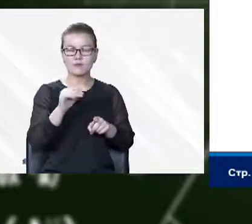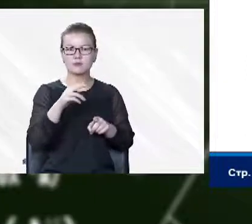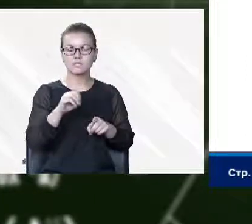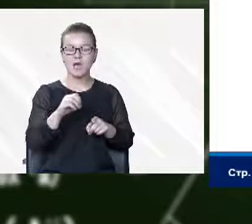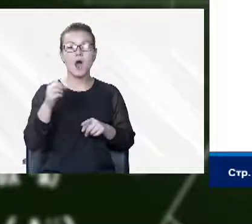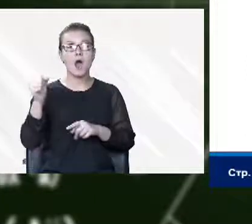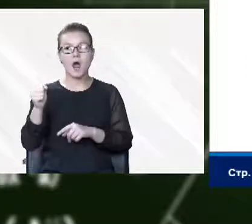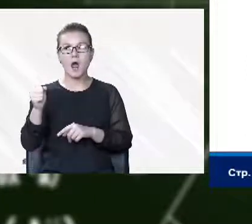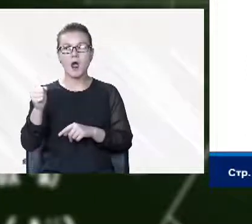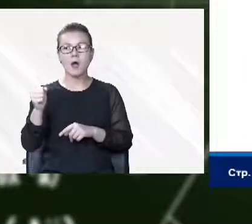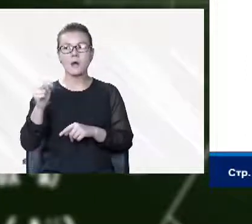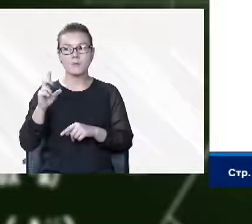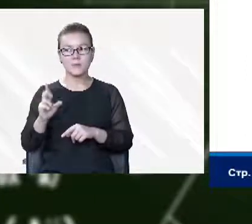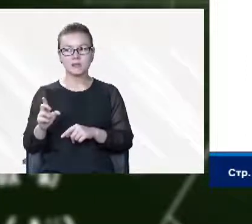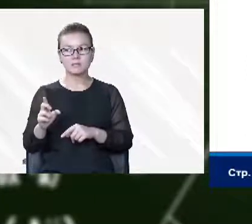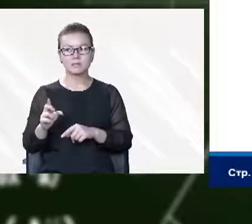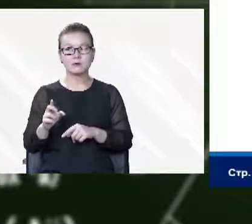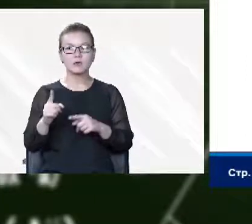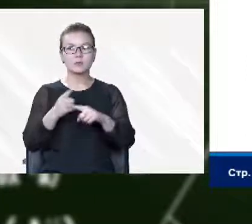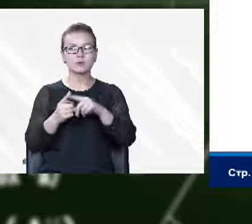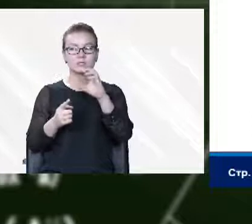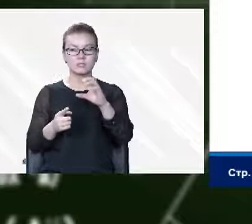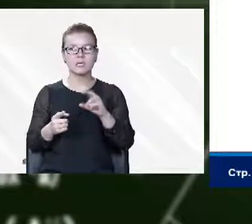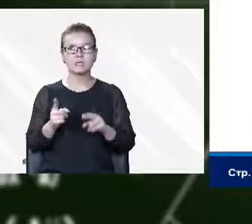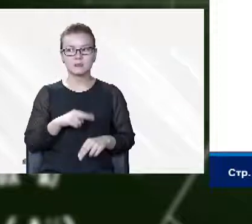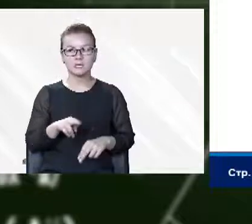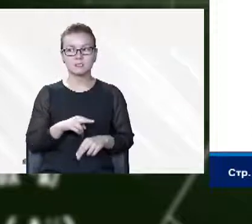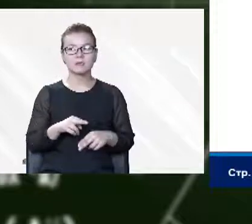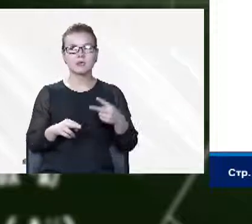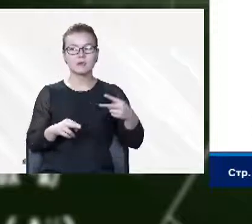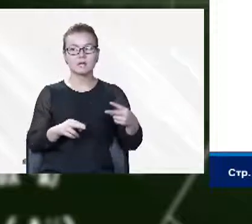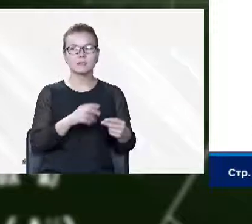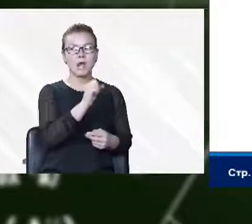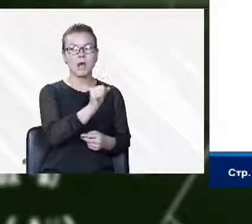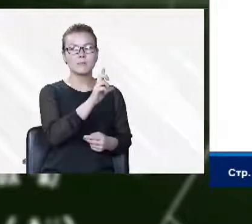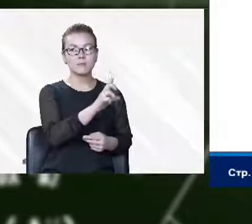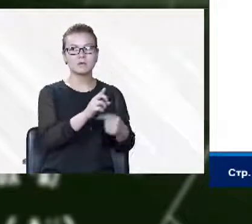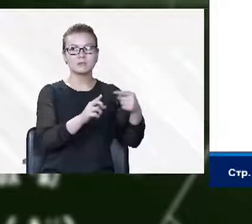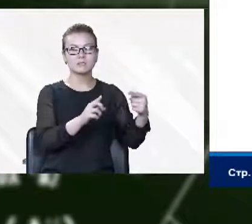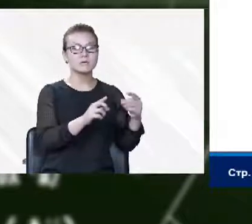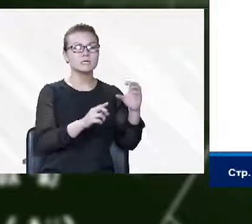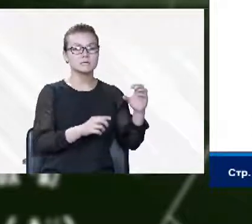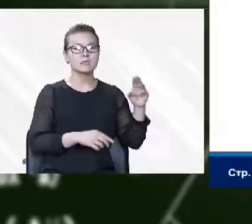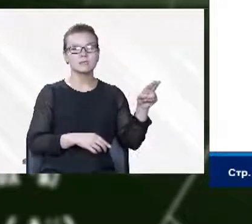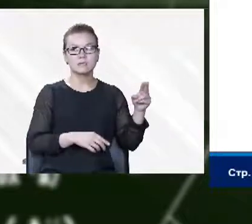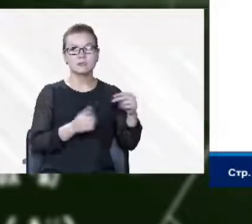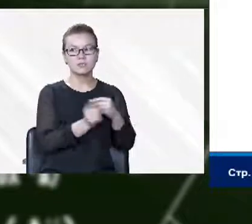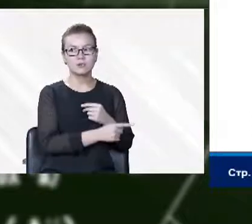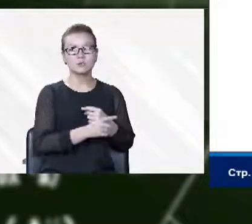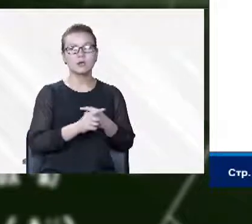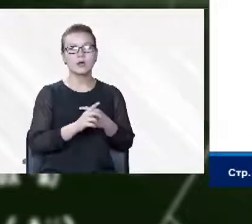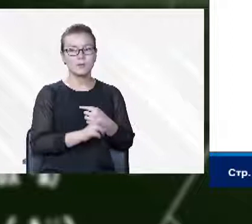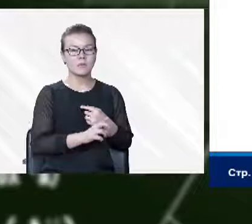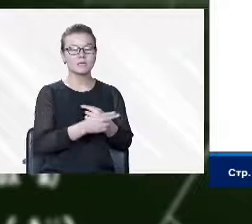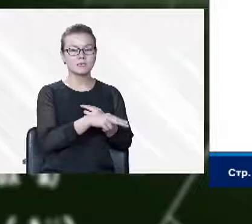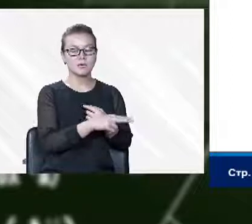А бетых плюс С детых равно АД плюс СБ деленное на БД.